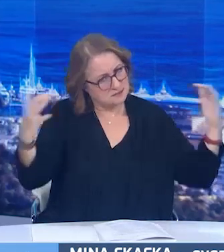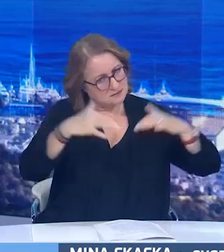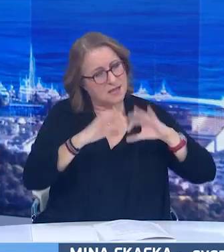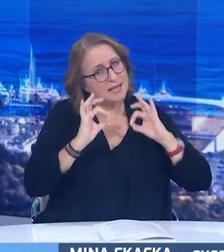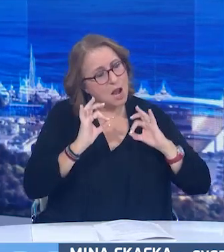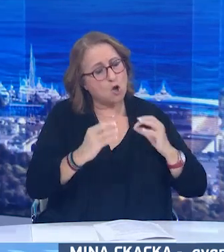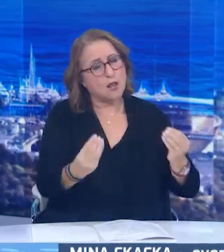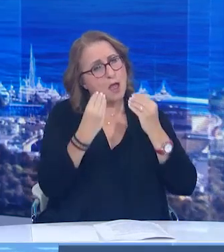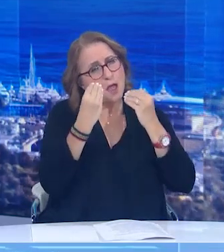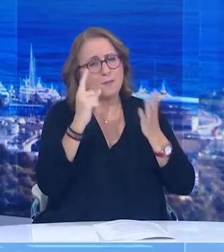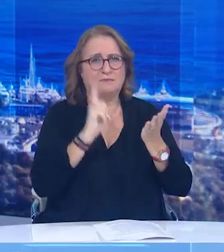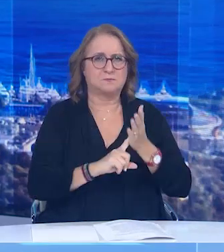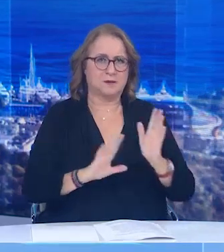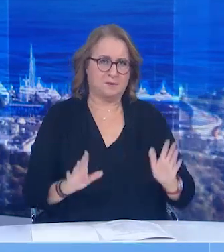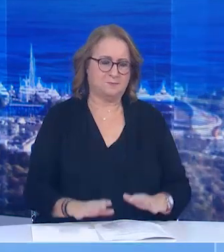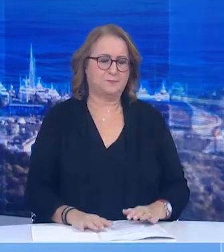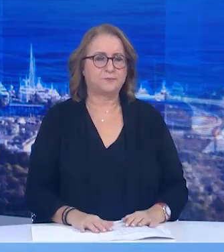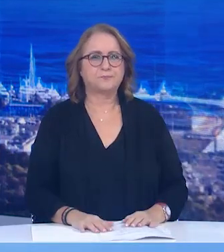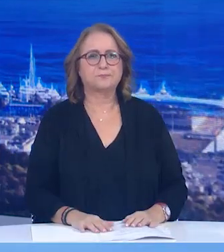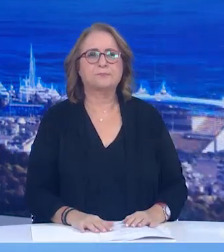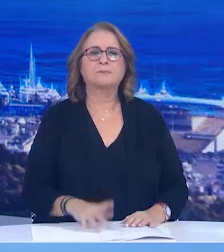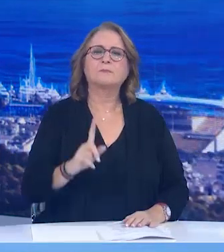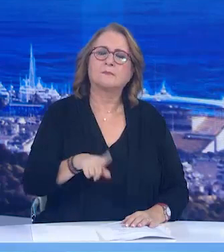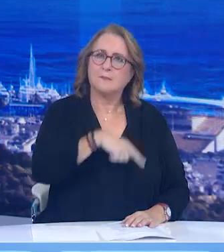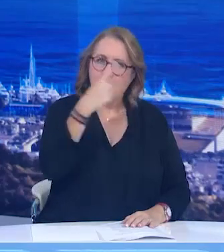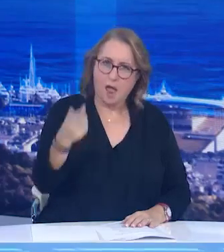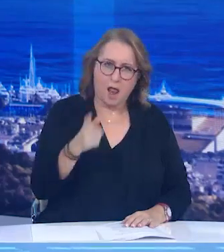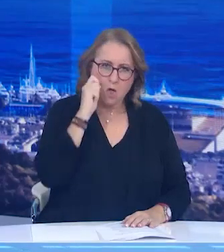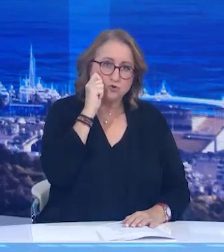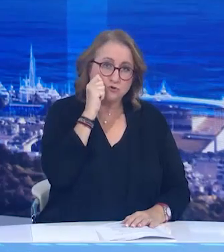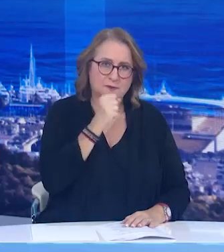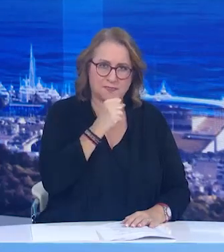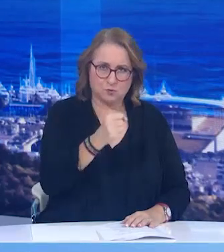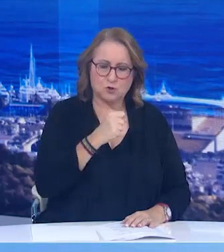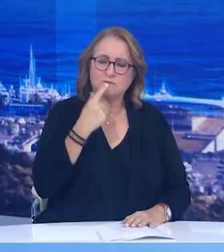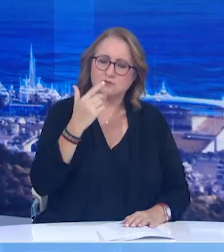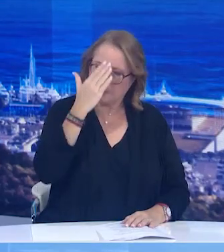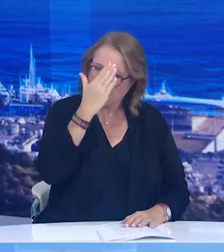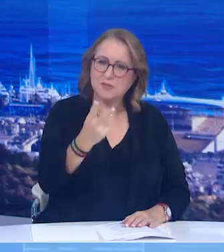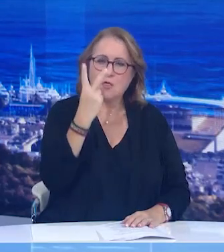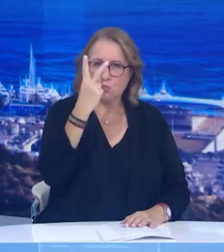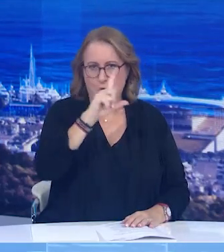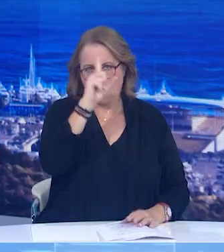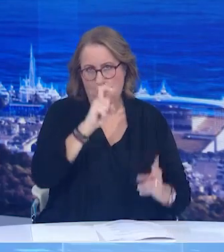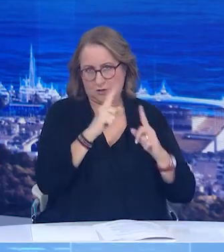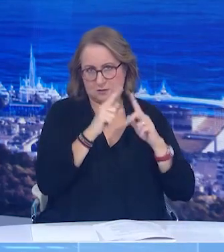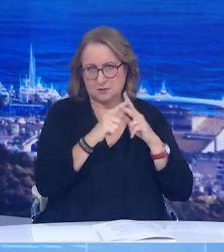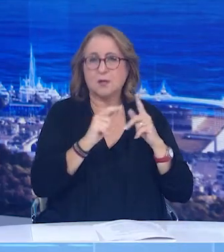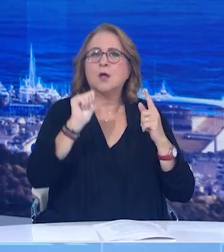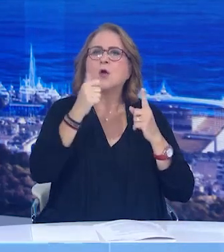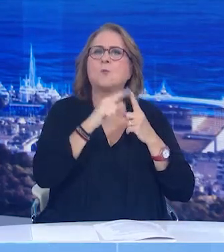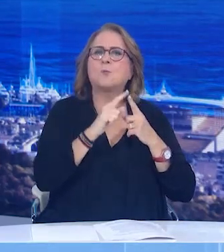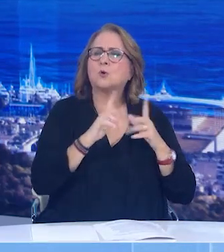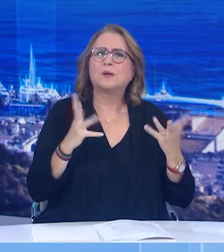Ο κύριος Ζαχαρής από το Sputnik. Καλησπέρα και από μένα. Δύο ερωτήσεις. Θα ήθελα να μάθω αν υπάρχει κάτι νεότερο